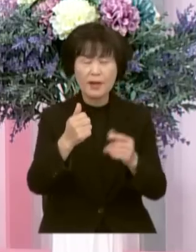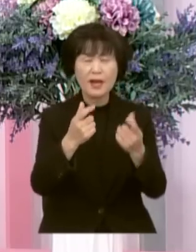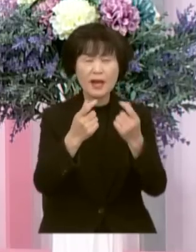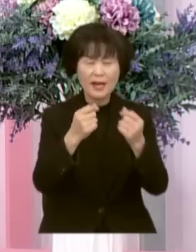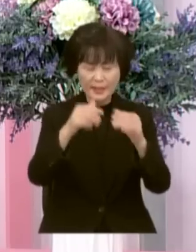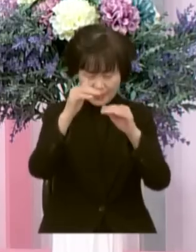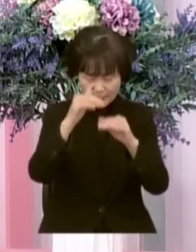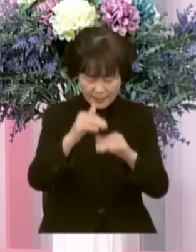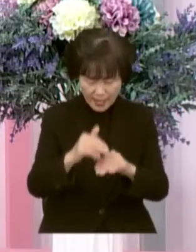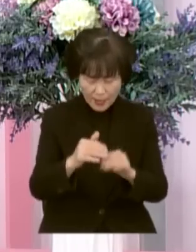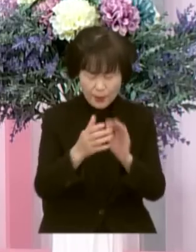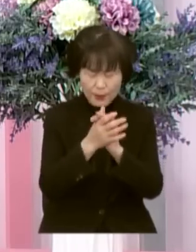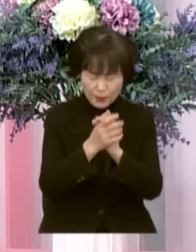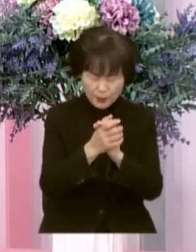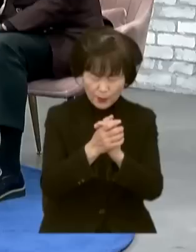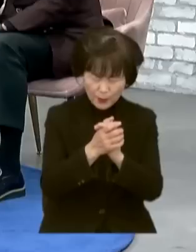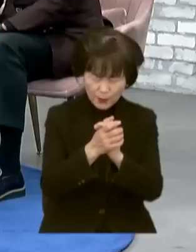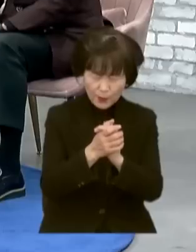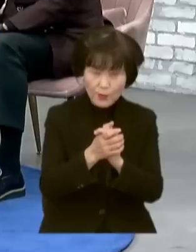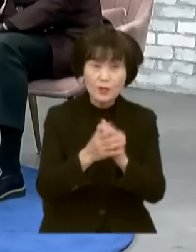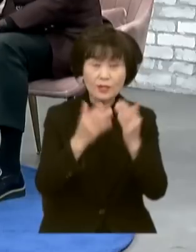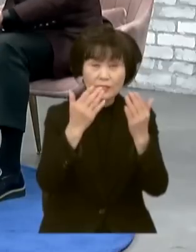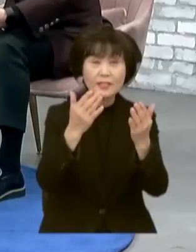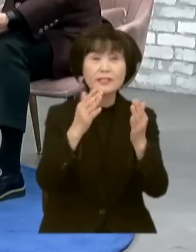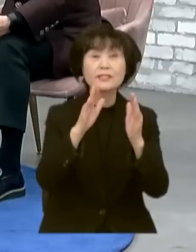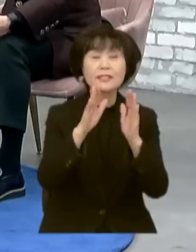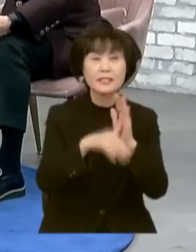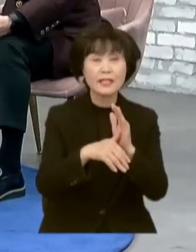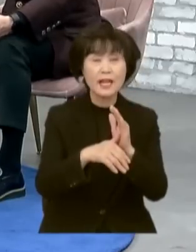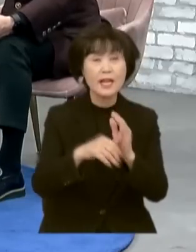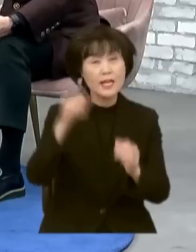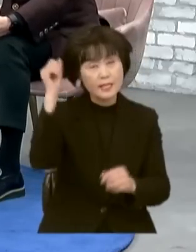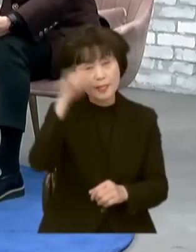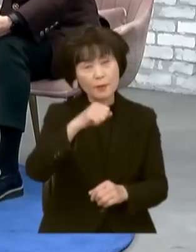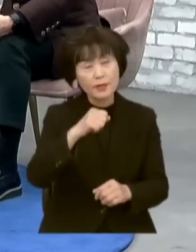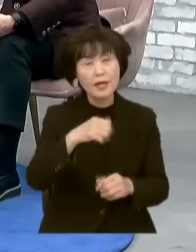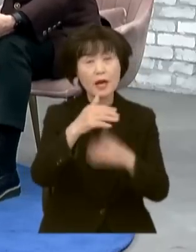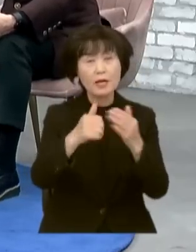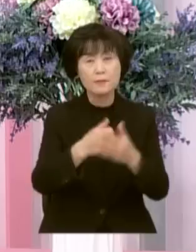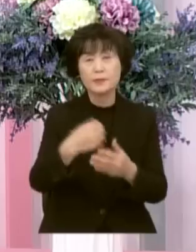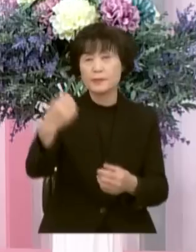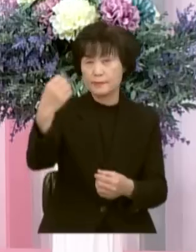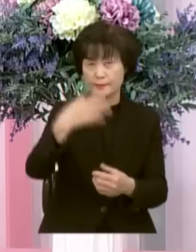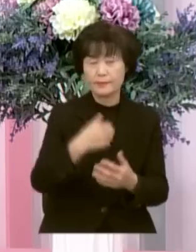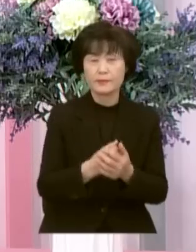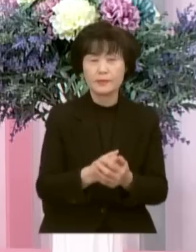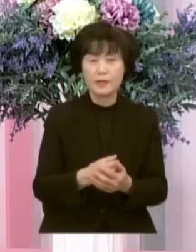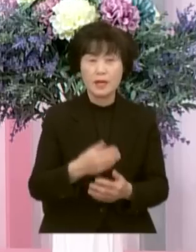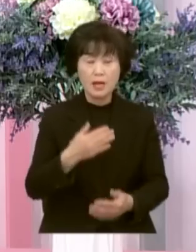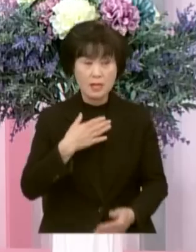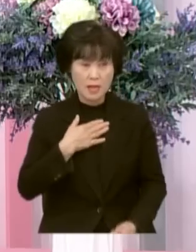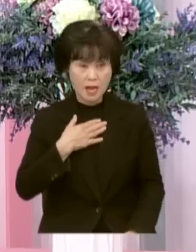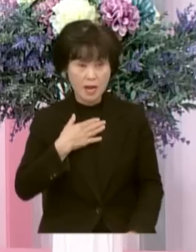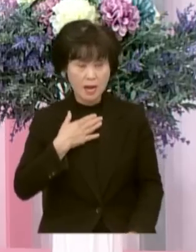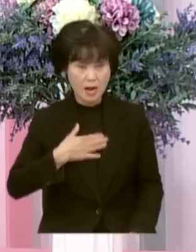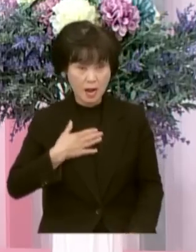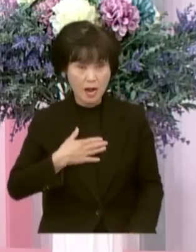기도를 간절하게 드렸어요. 그랬더니 음성을 들려주셨어요. 새벽에 날